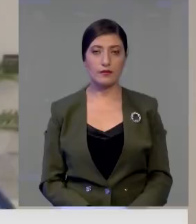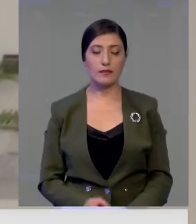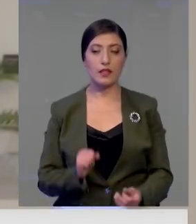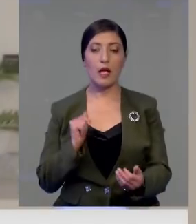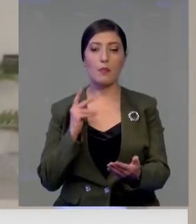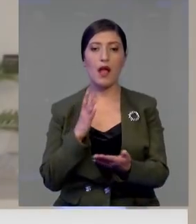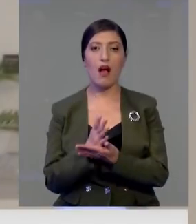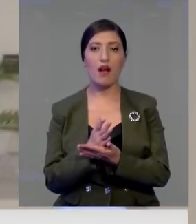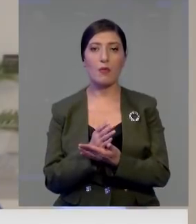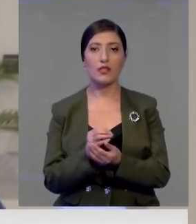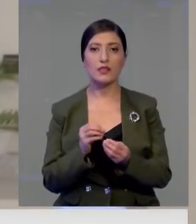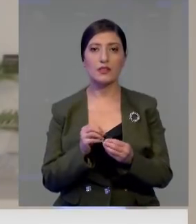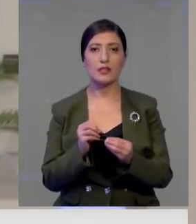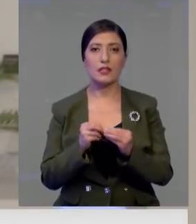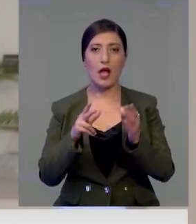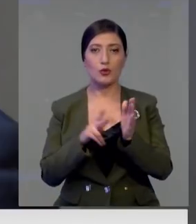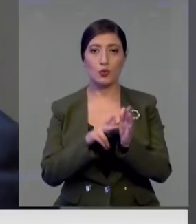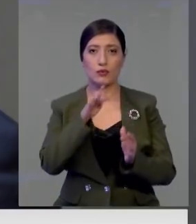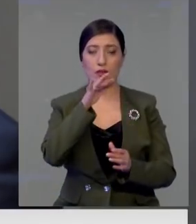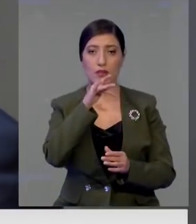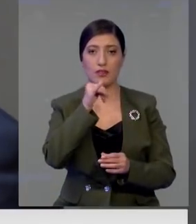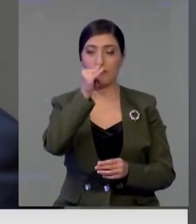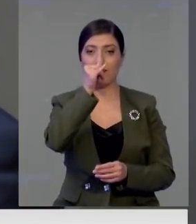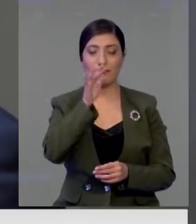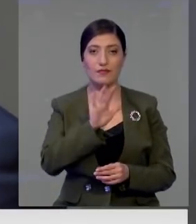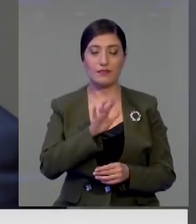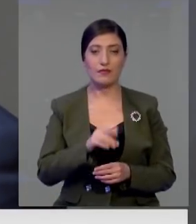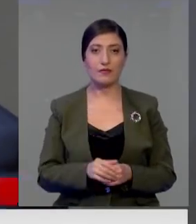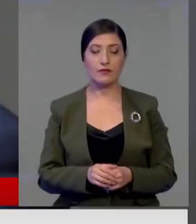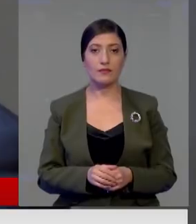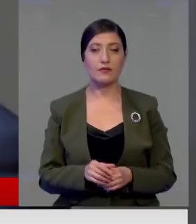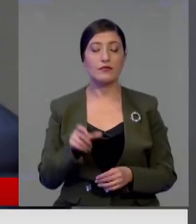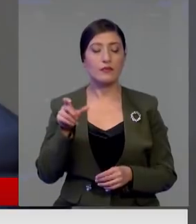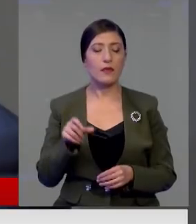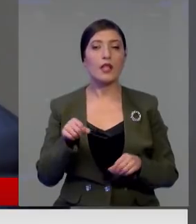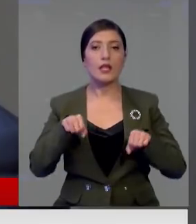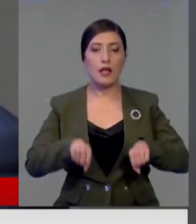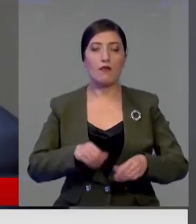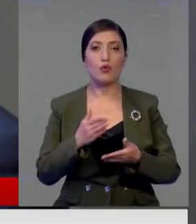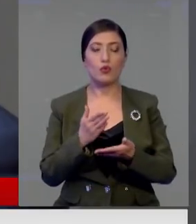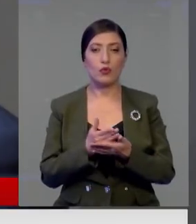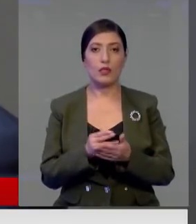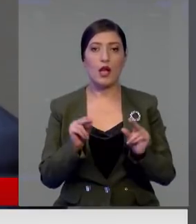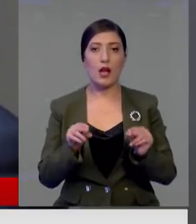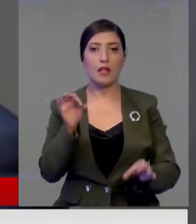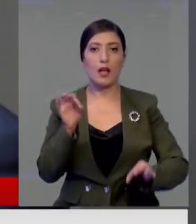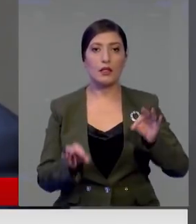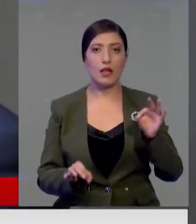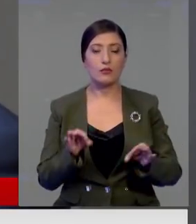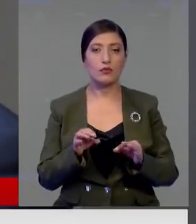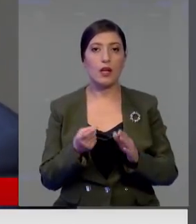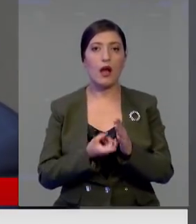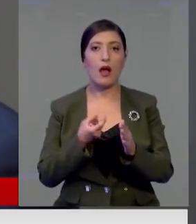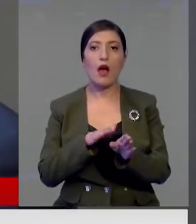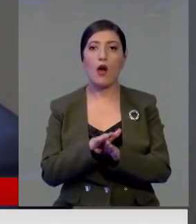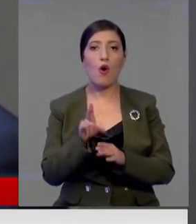միանգամից չափահասությունը համարել 18 տարեկանից։ Հանրությունը իրավունք ունի իմանալ արդարադատությունը իրականացնող անձինք ովքեր են,